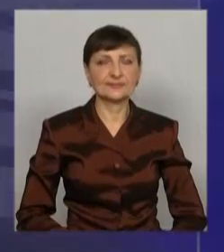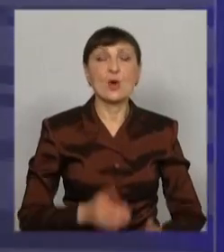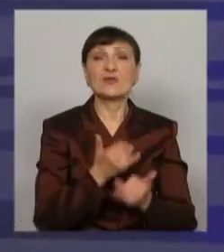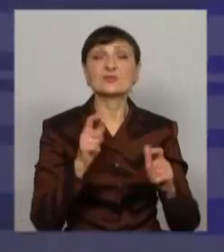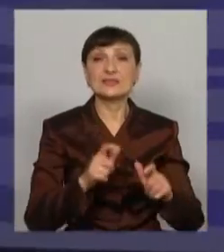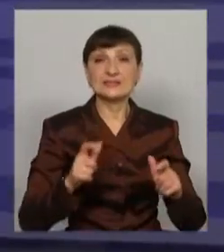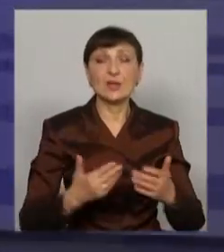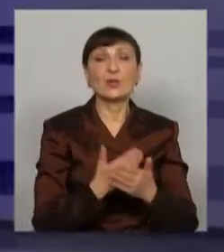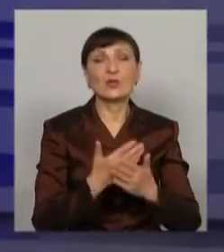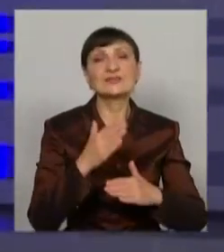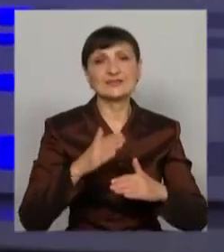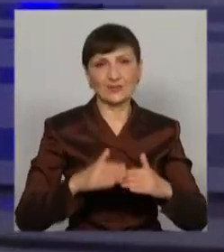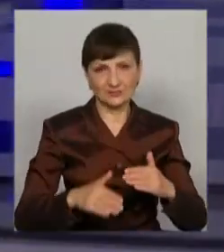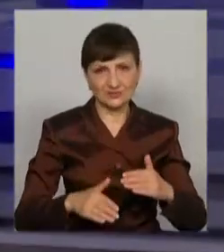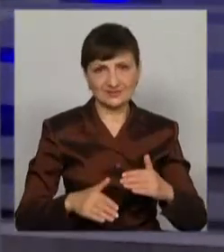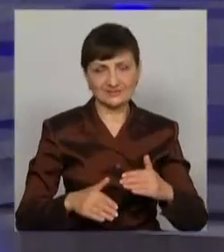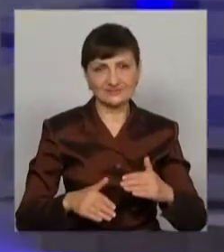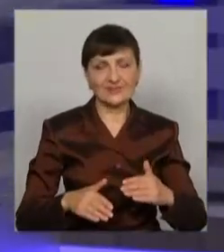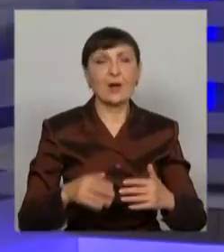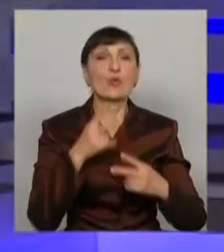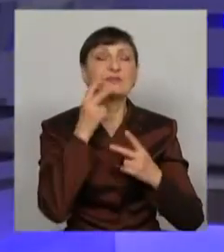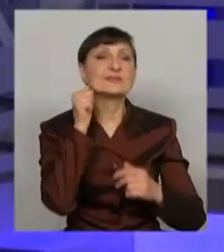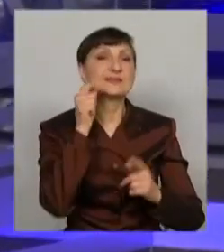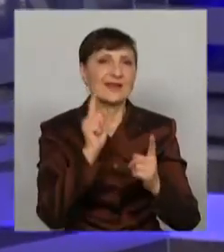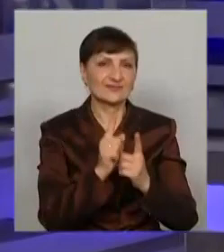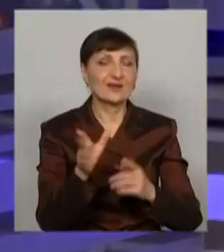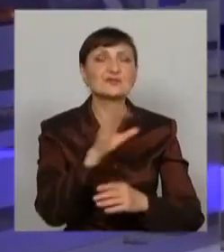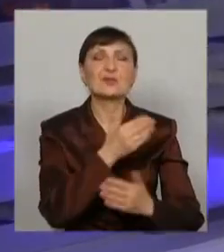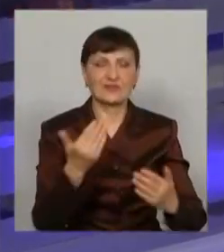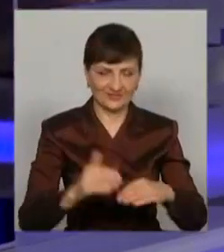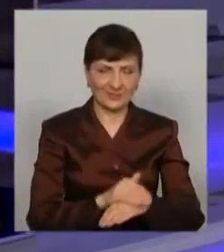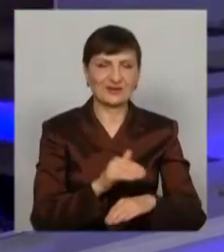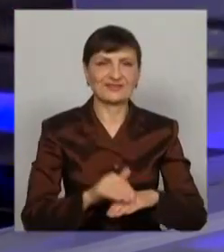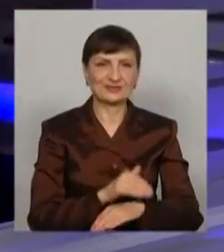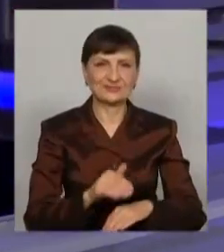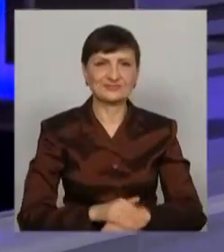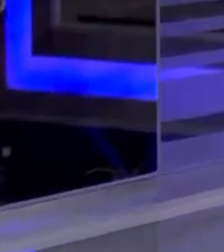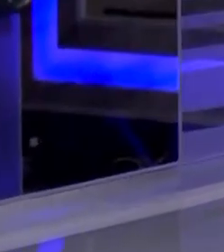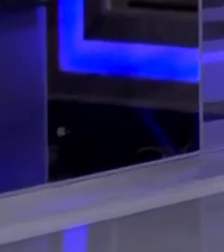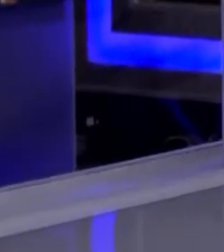Уважаемые телезрители, на этом наш выпуск завершен. Увидимся завтра. Всего доброго и берегите себя.